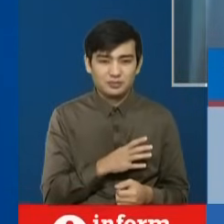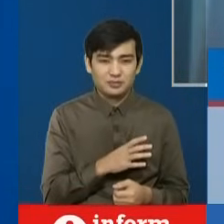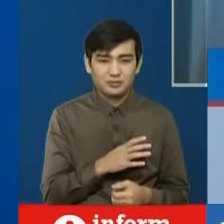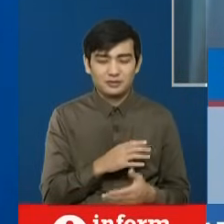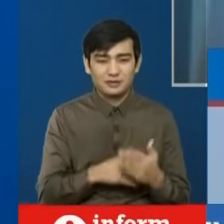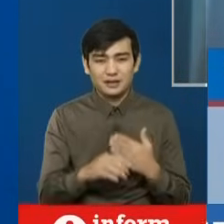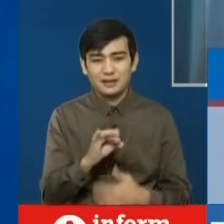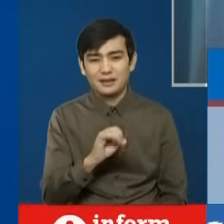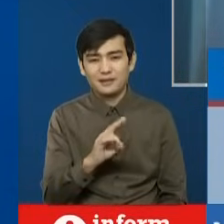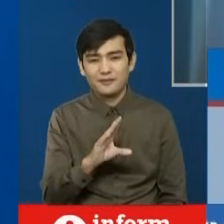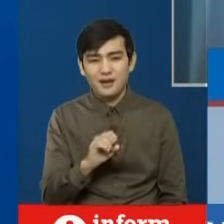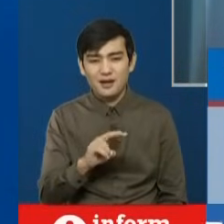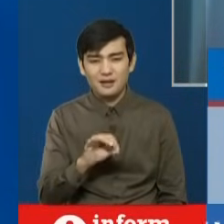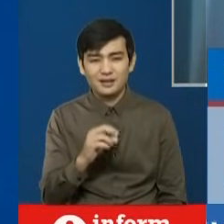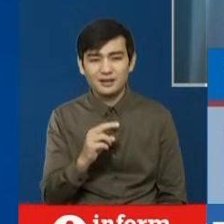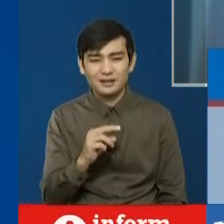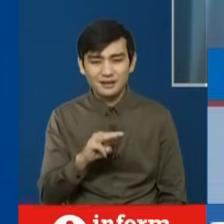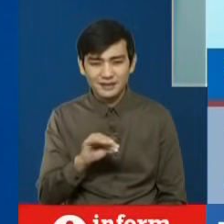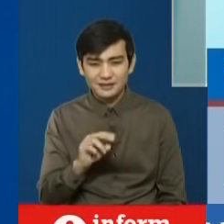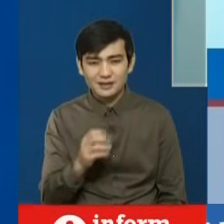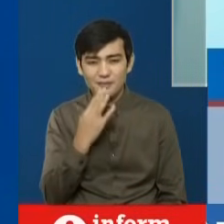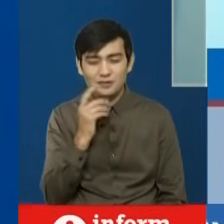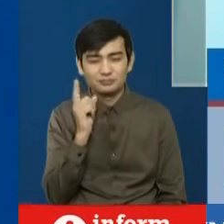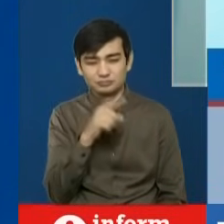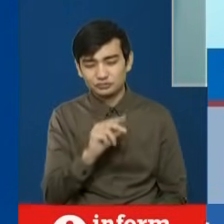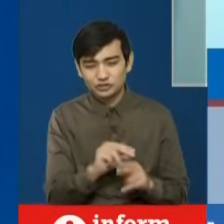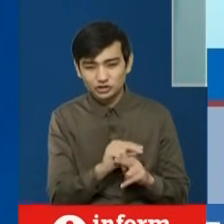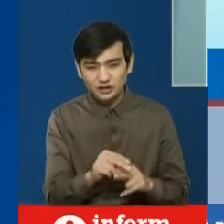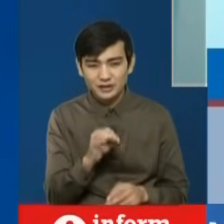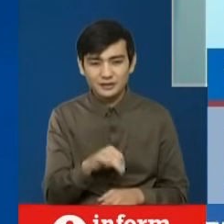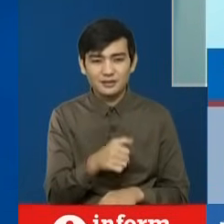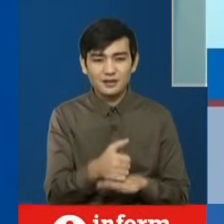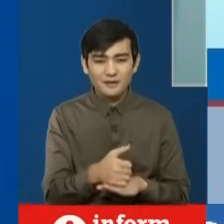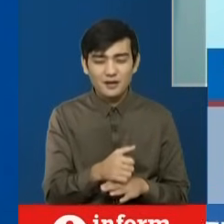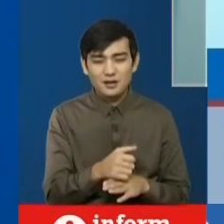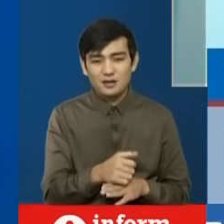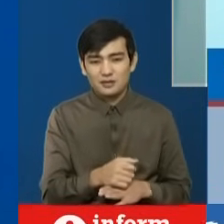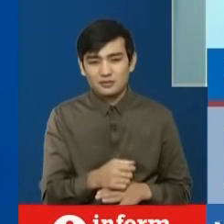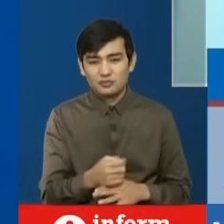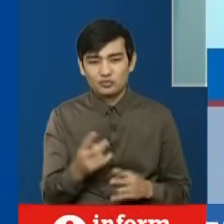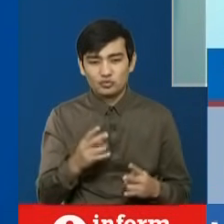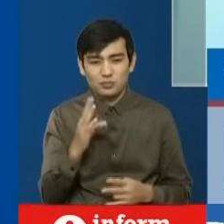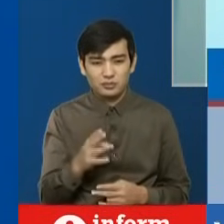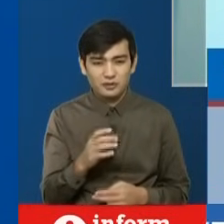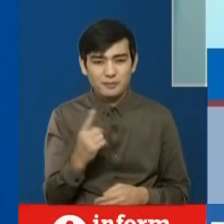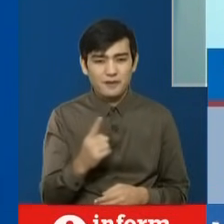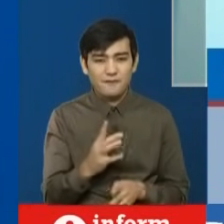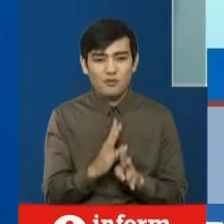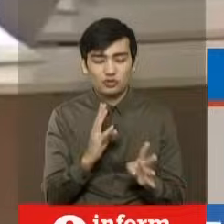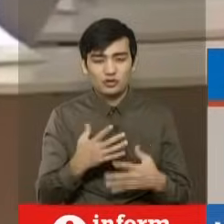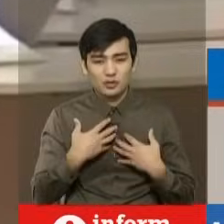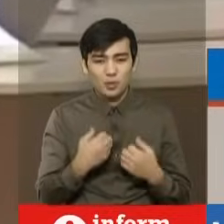инвалидизация дальнейшую лечение за рубежом потому что во главу угла всё-таки нужно ставить в первую очередь